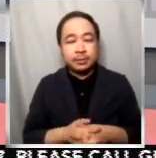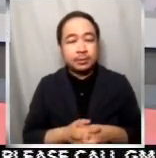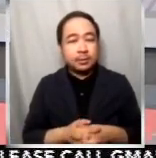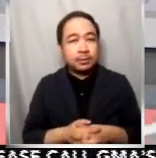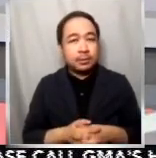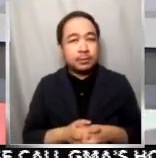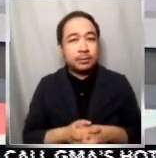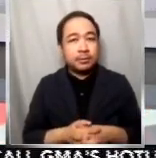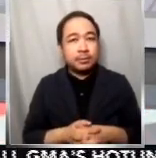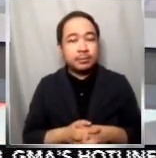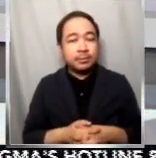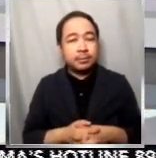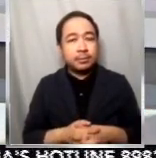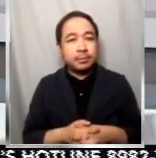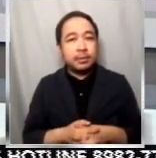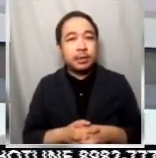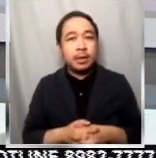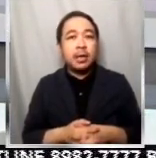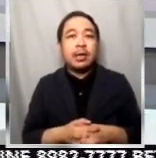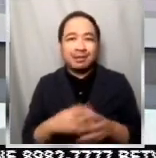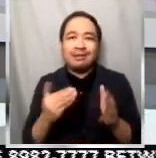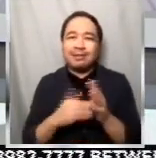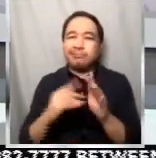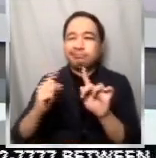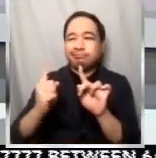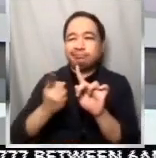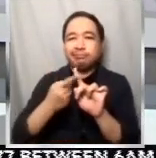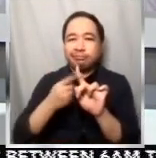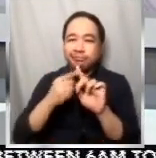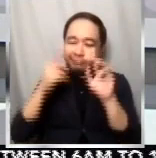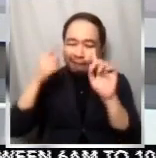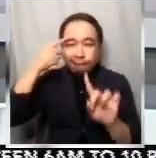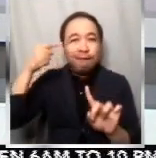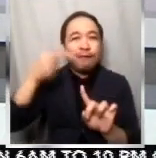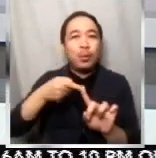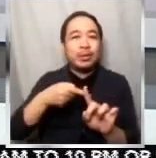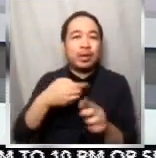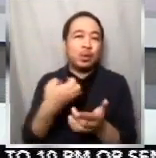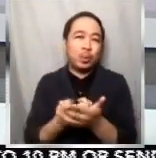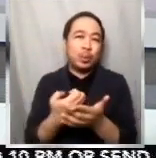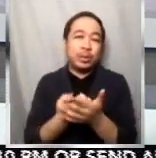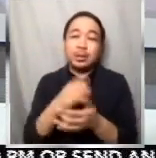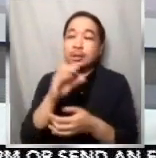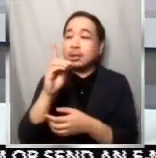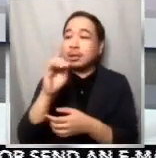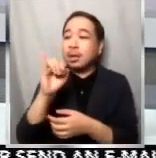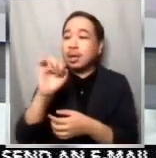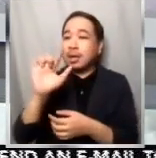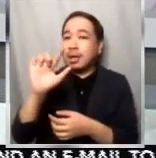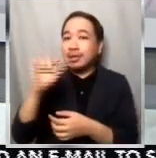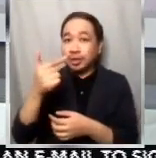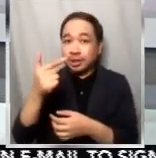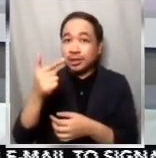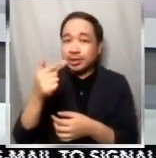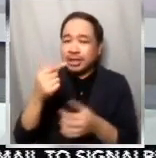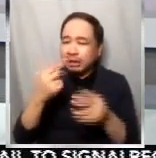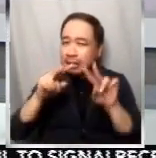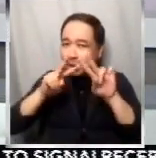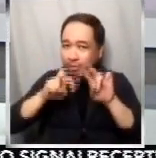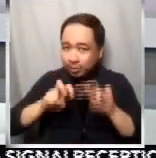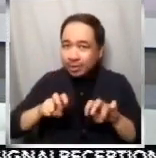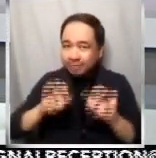Alang-alang ulit sa ekonomiya, pinag-aaralan ng DILG na tanggalin na ang ilang requirements sa